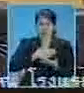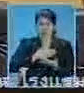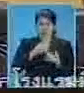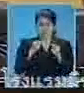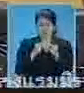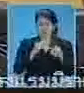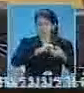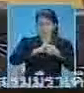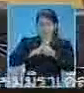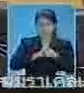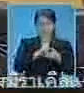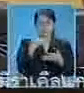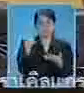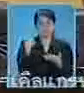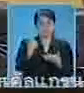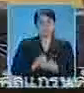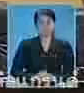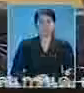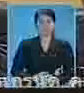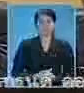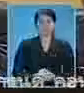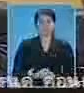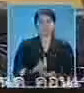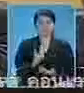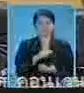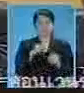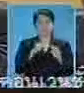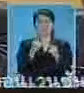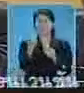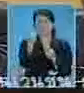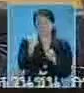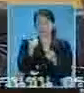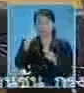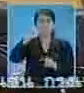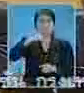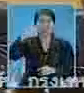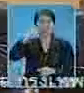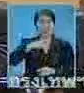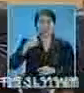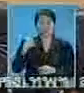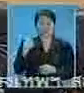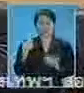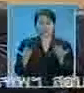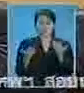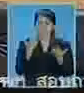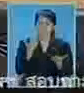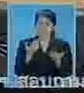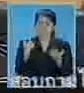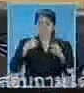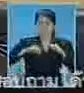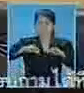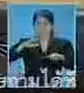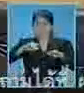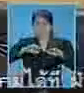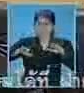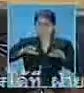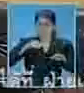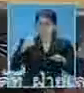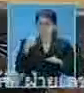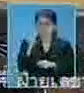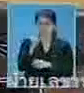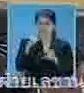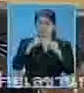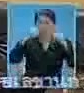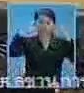เขาส่วนท่านเปรียบเทียบหลายครั้งและตรงนี้เนี่ยเป็นประเด็นที่ผมเป็นห่วงจริงๆท่านบอกโอ้ดูเวียดน